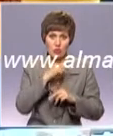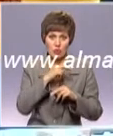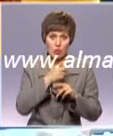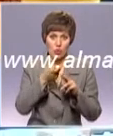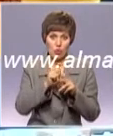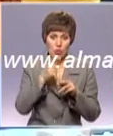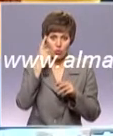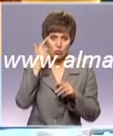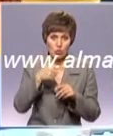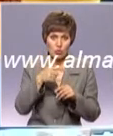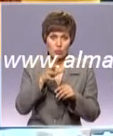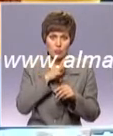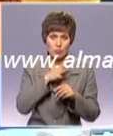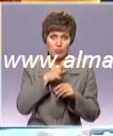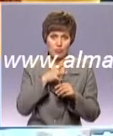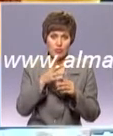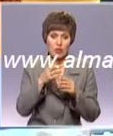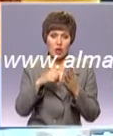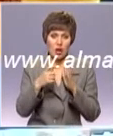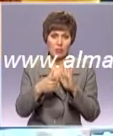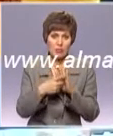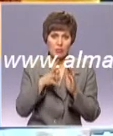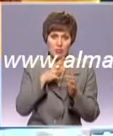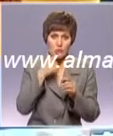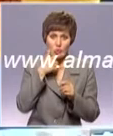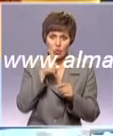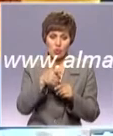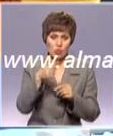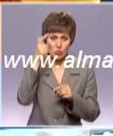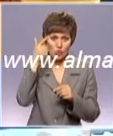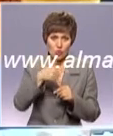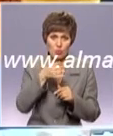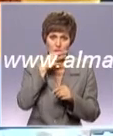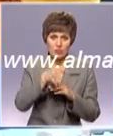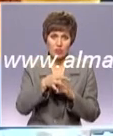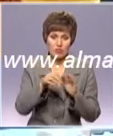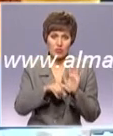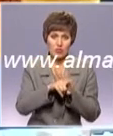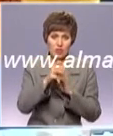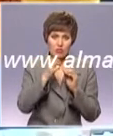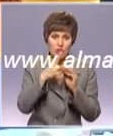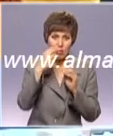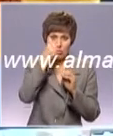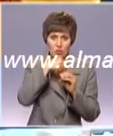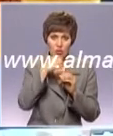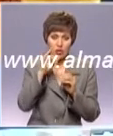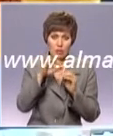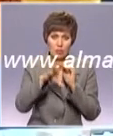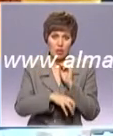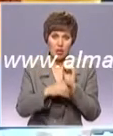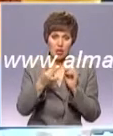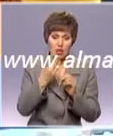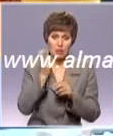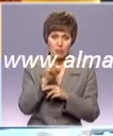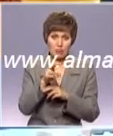на 107-м кабинете не принимают, грубо отвечают. И мы где-то в начале 2013 года где-то были последний раз на приеме,